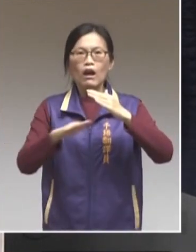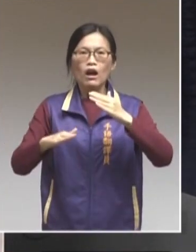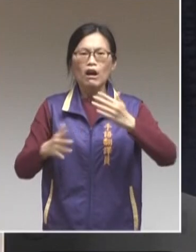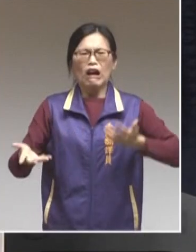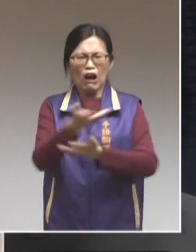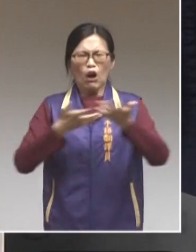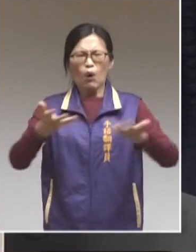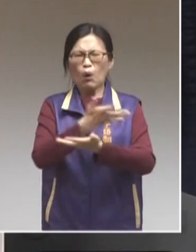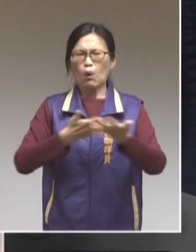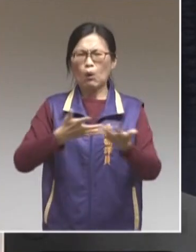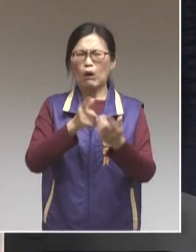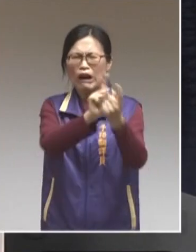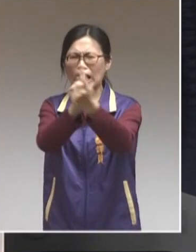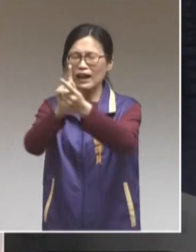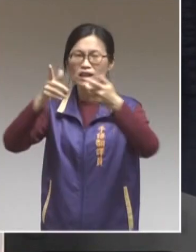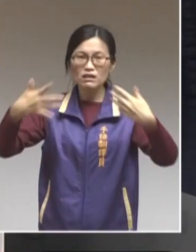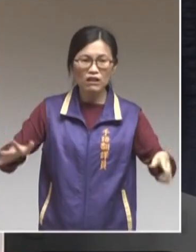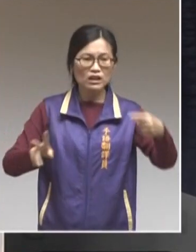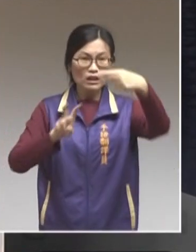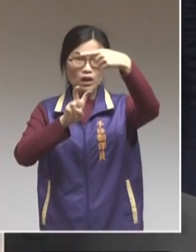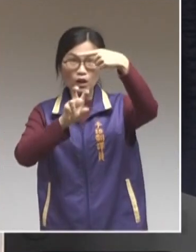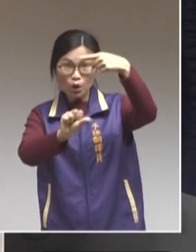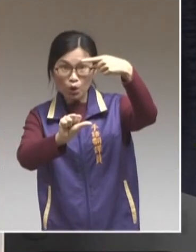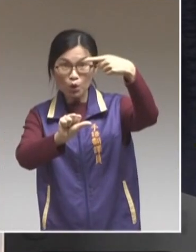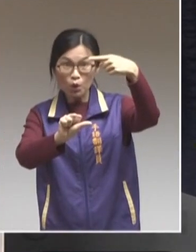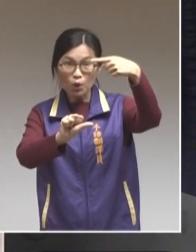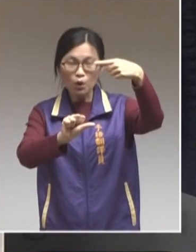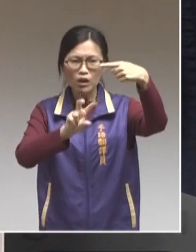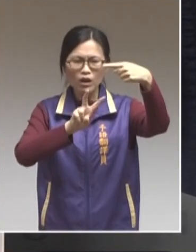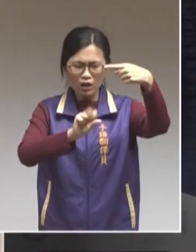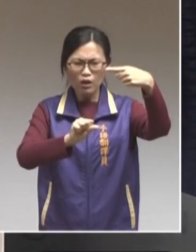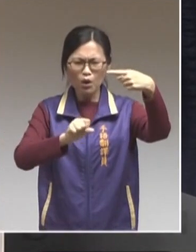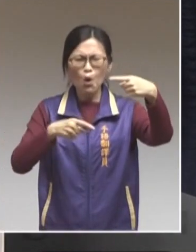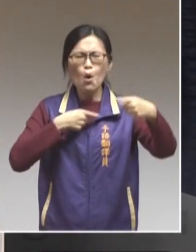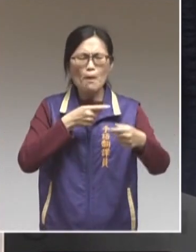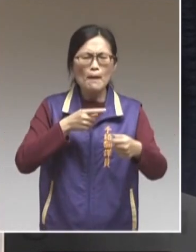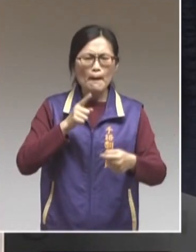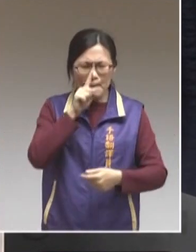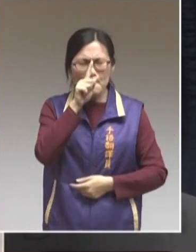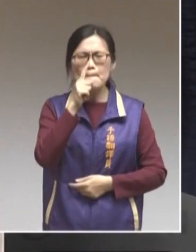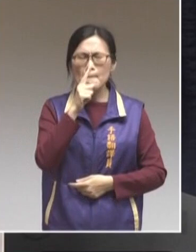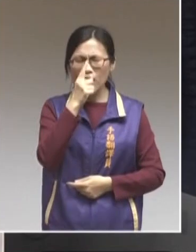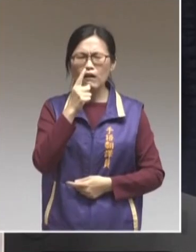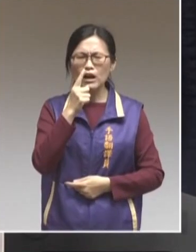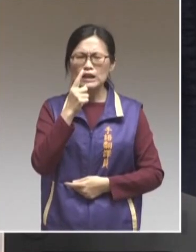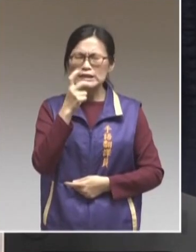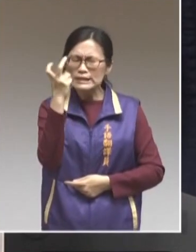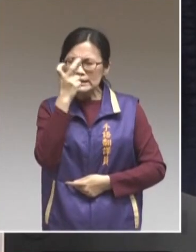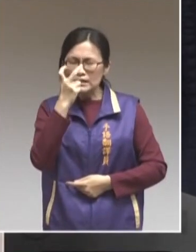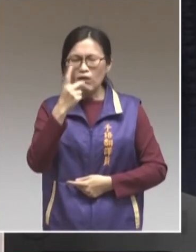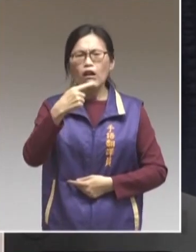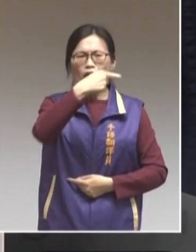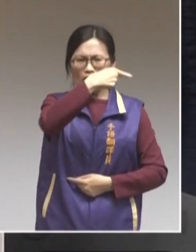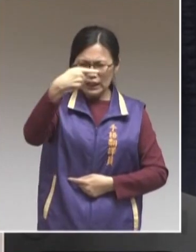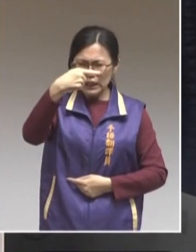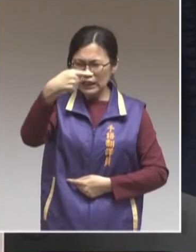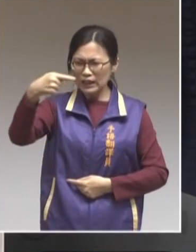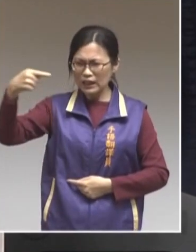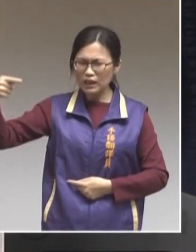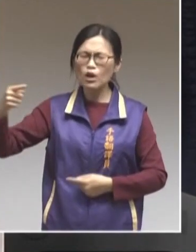切。好，虽然在1月25号，好，这些成员我们筛检都呈现阴性，但是呢，